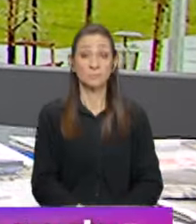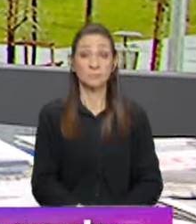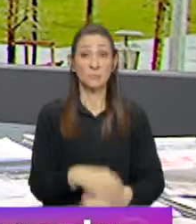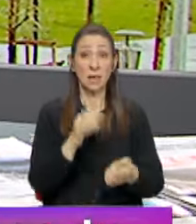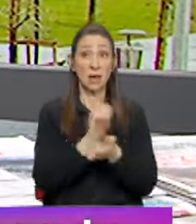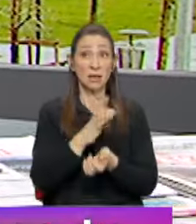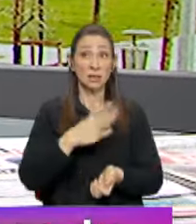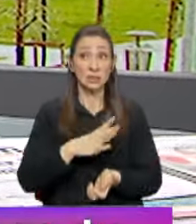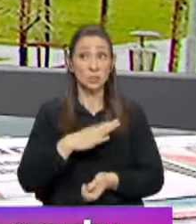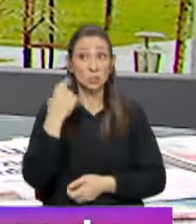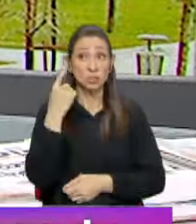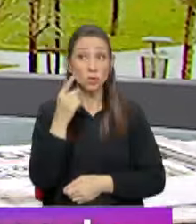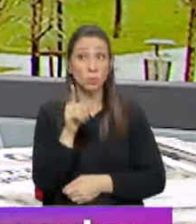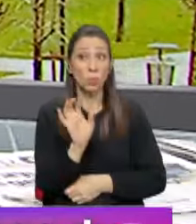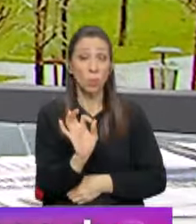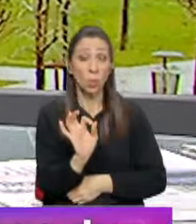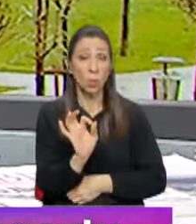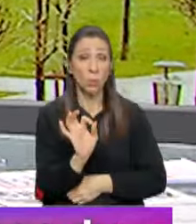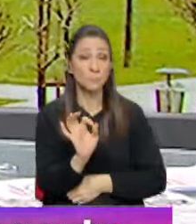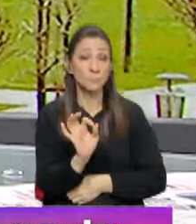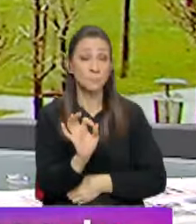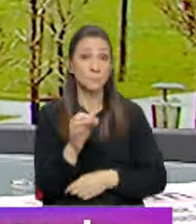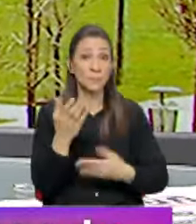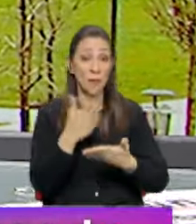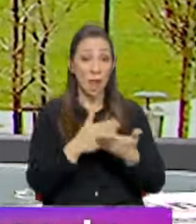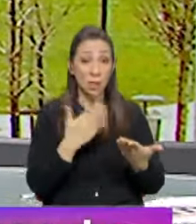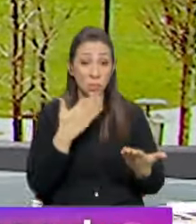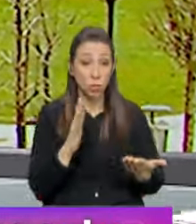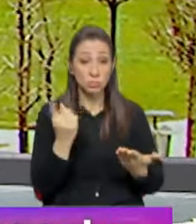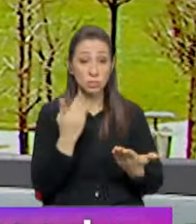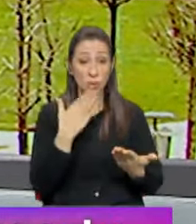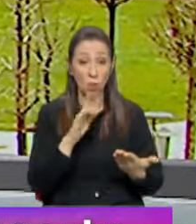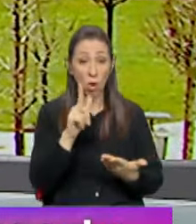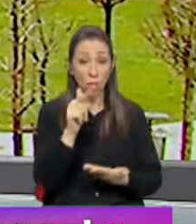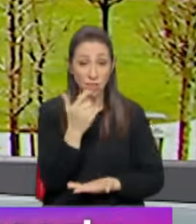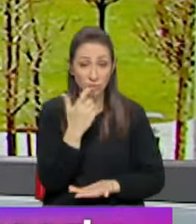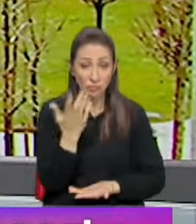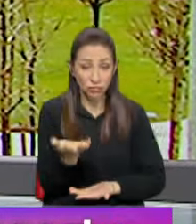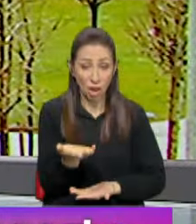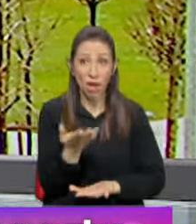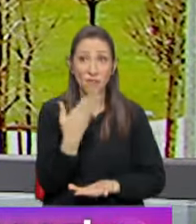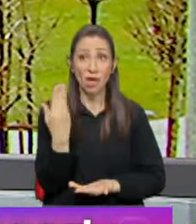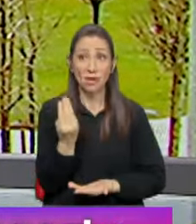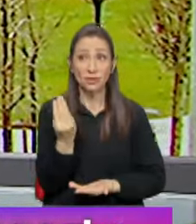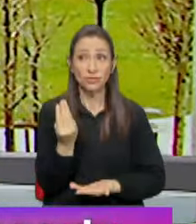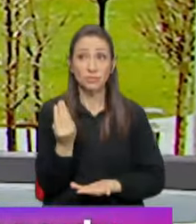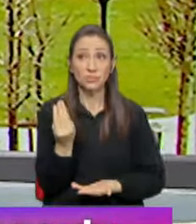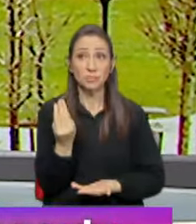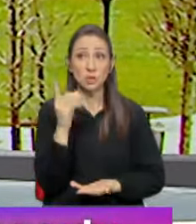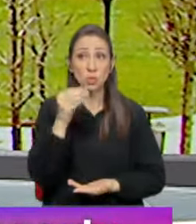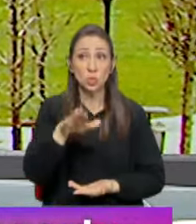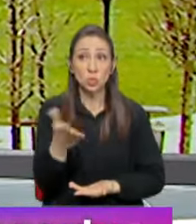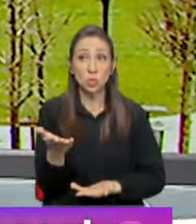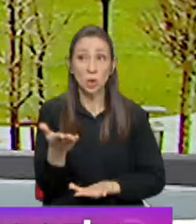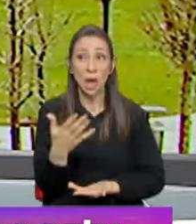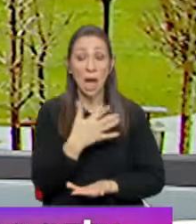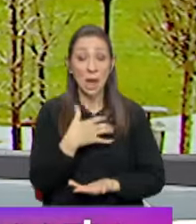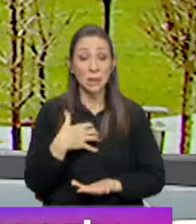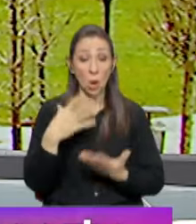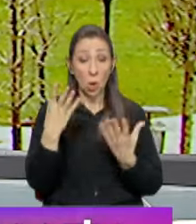Ailenin isteği, beklentisi bu kuşkusuz. İşte ehliyet yok, bir şey yok. 16 yaşında genç bir çocuk.